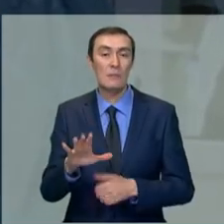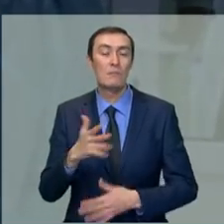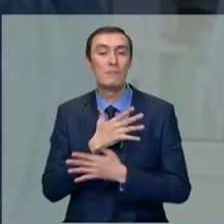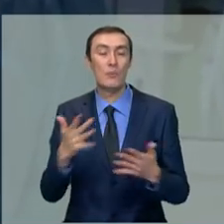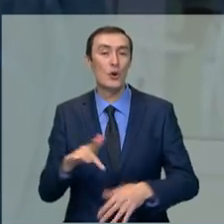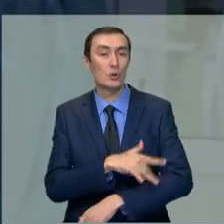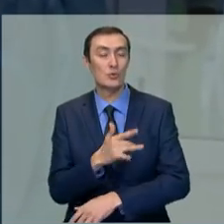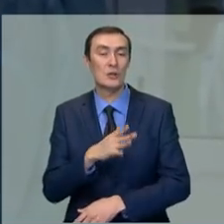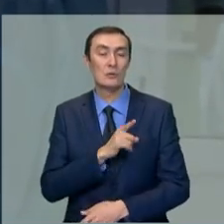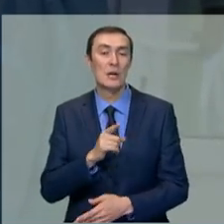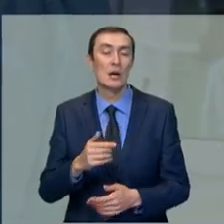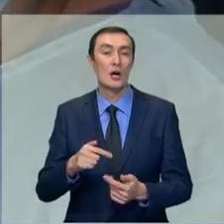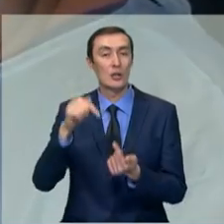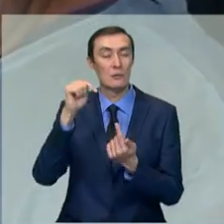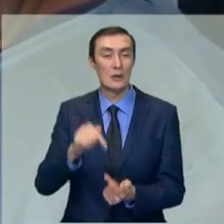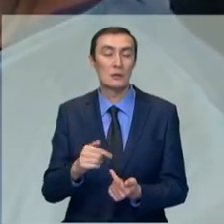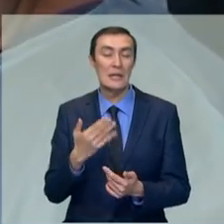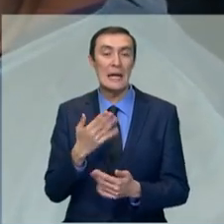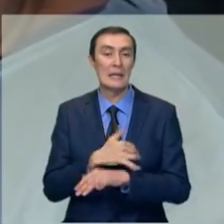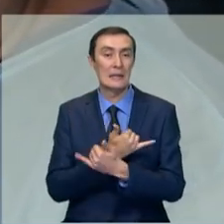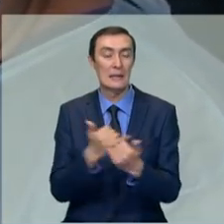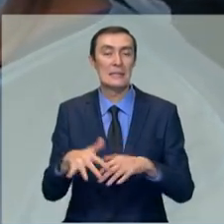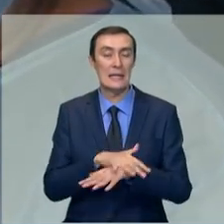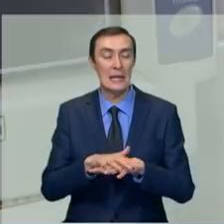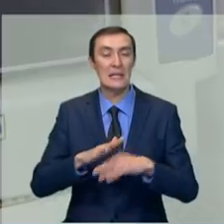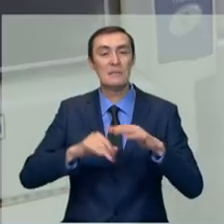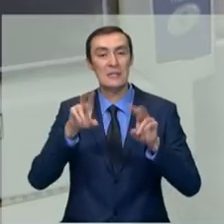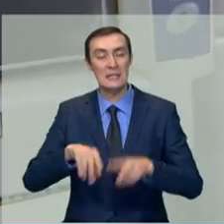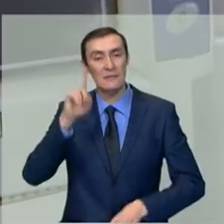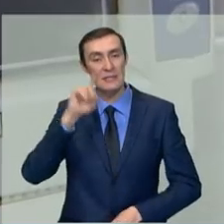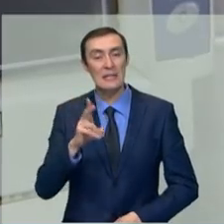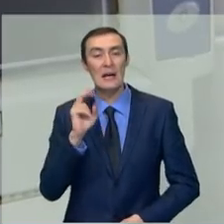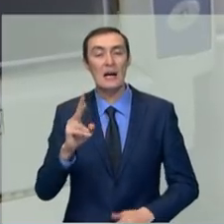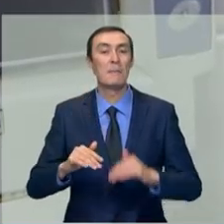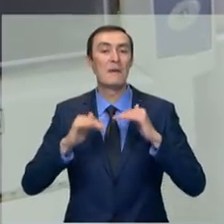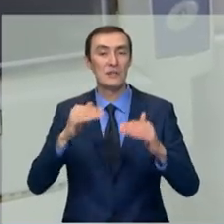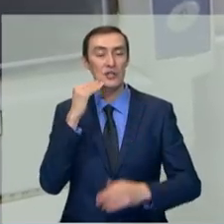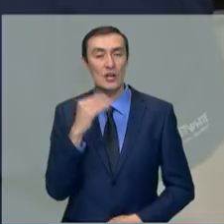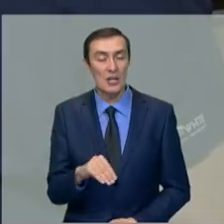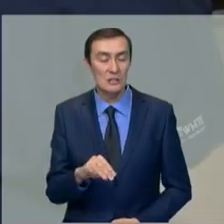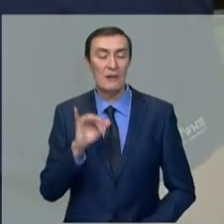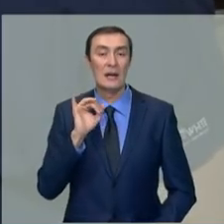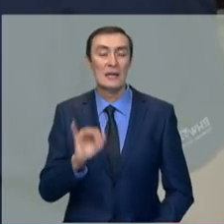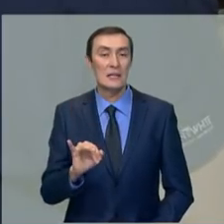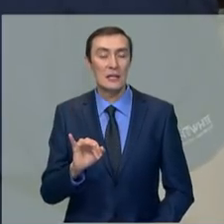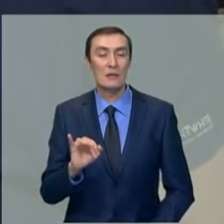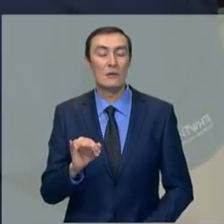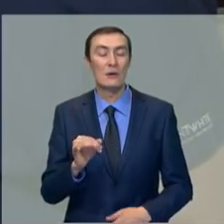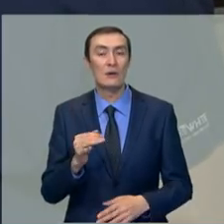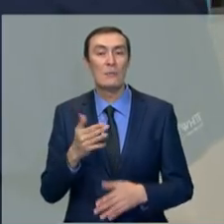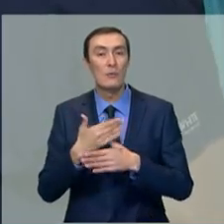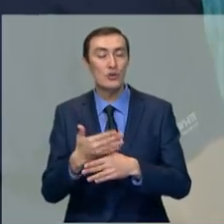более доступными для населения. Для специалистов же важно знать, как повысить качество и